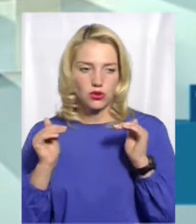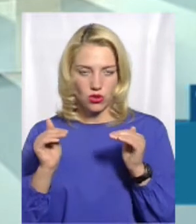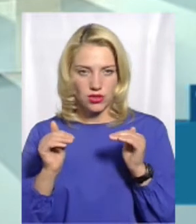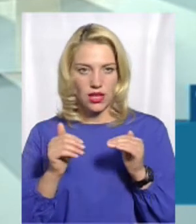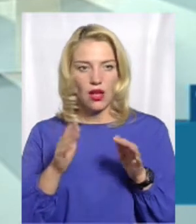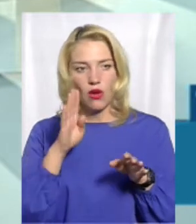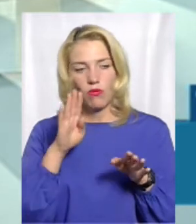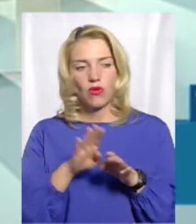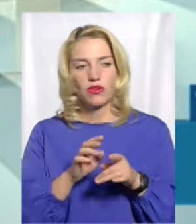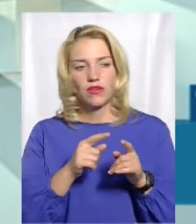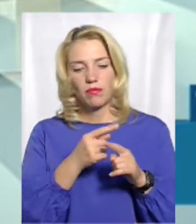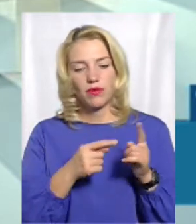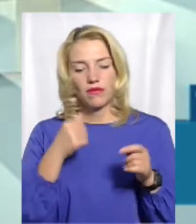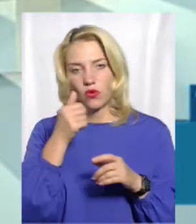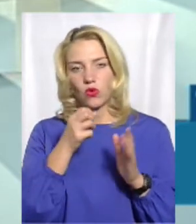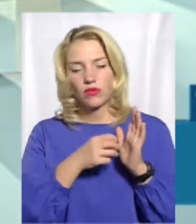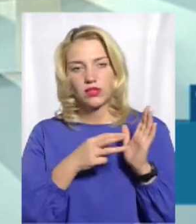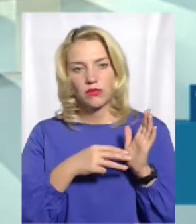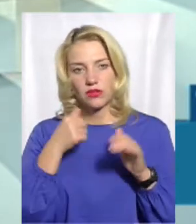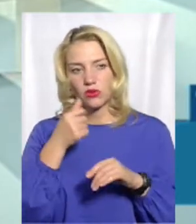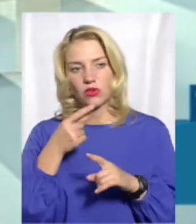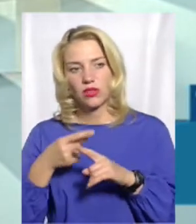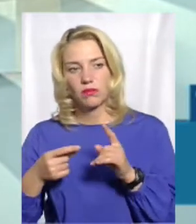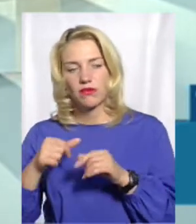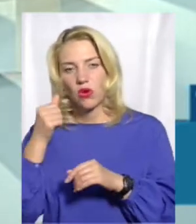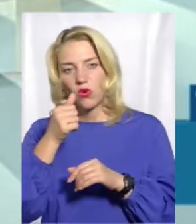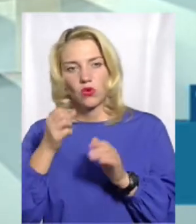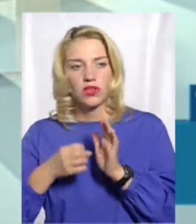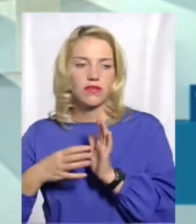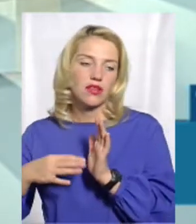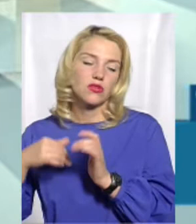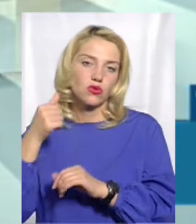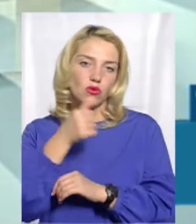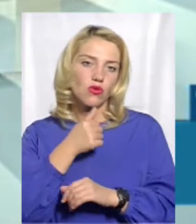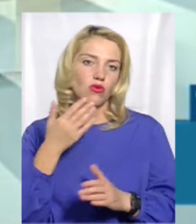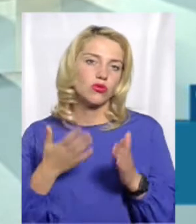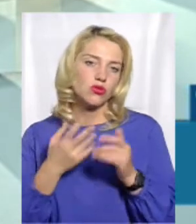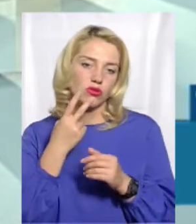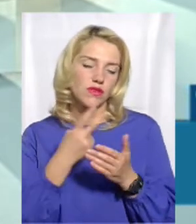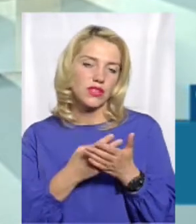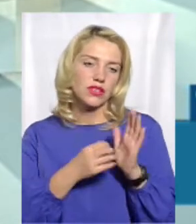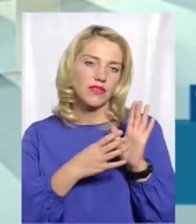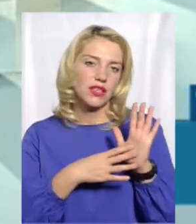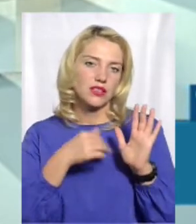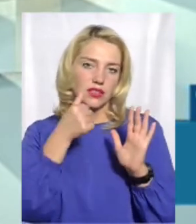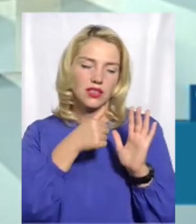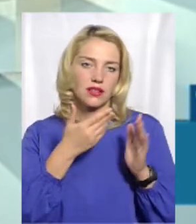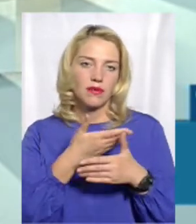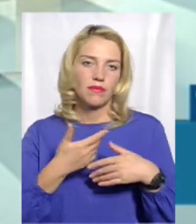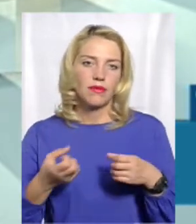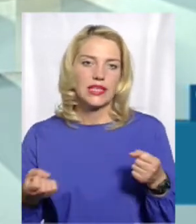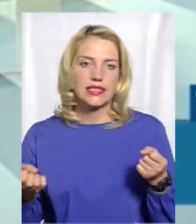порівняно з півроку 2018 року і півроку 2019 року. Якщо дивитися за 2019 рік, то ми зібрали